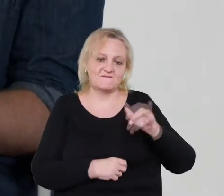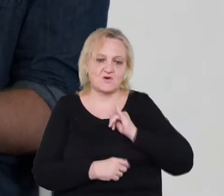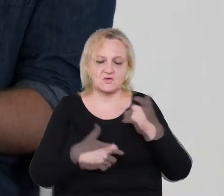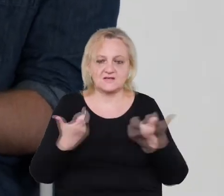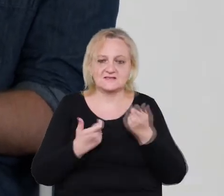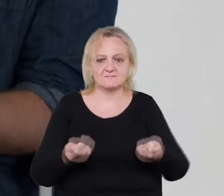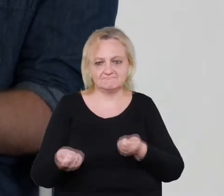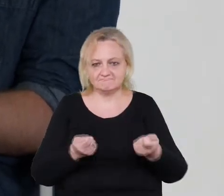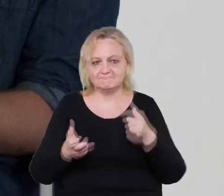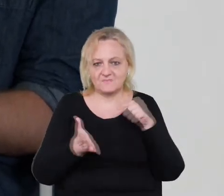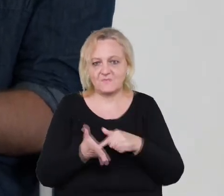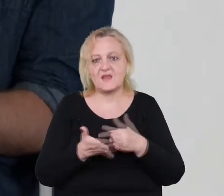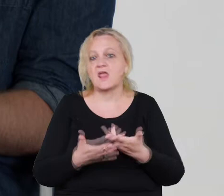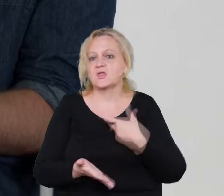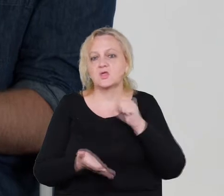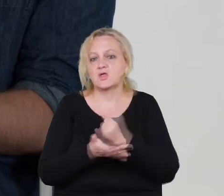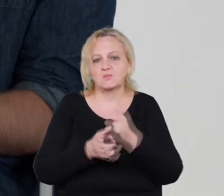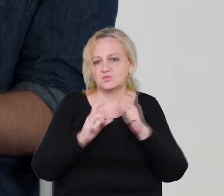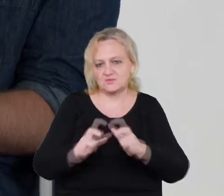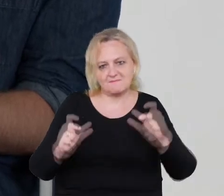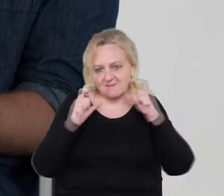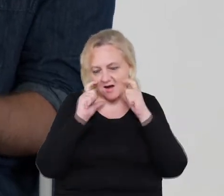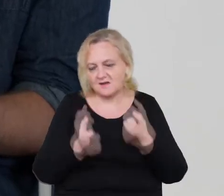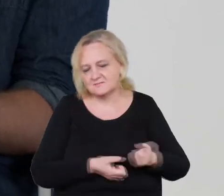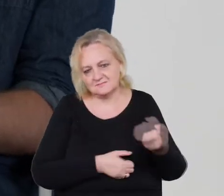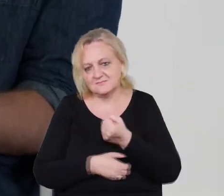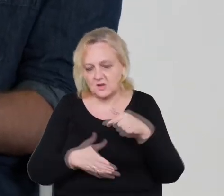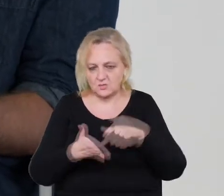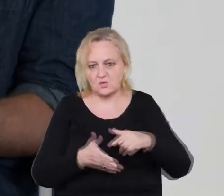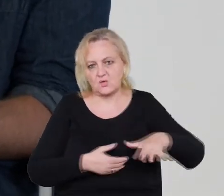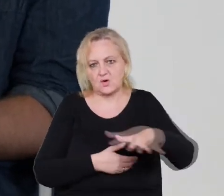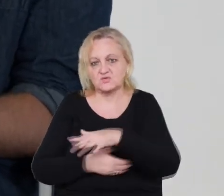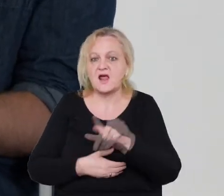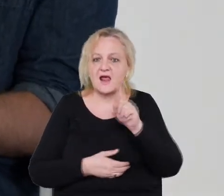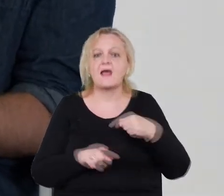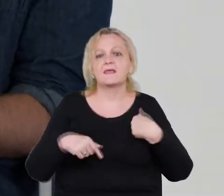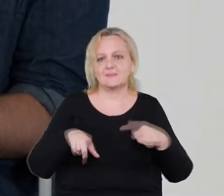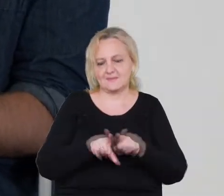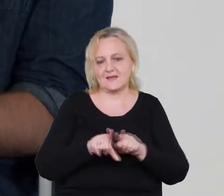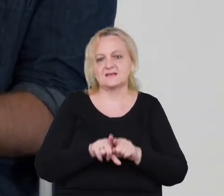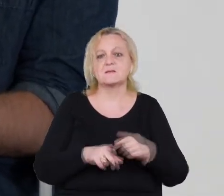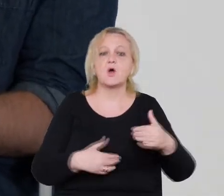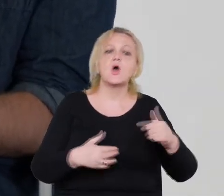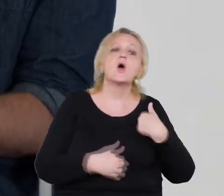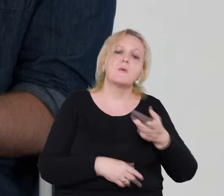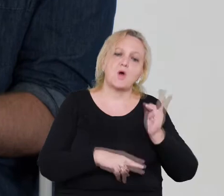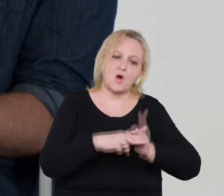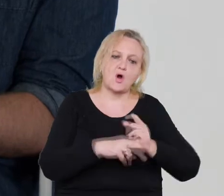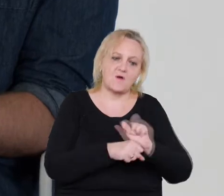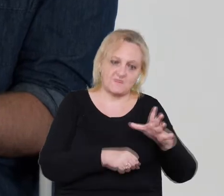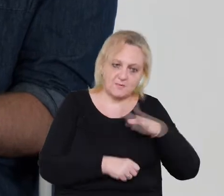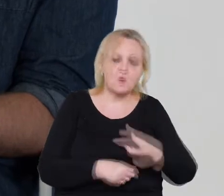jako moderator jestem nie Nie muszę nosić maseczki przynajmniej przebywając w tej strefie ale jestem też zaszczepiony pozdrowieniem także lepiej się nie